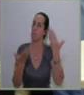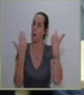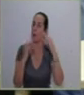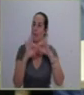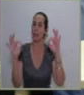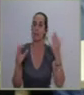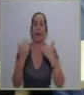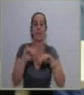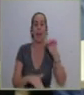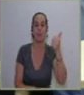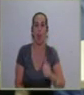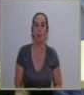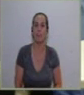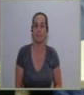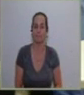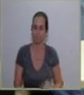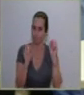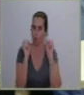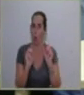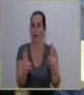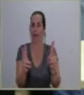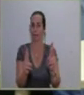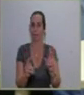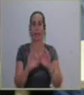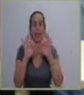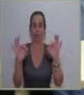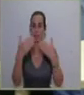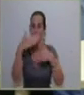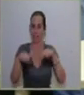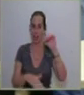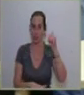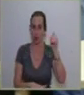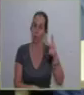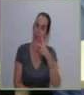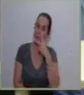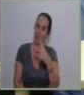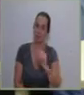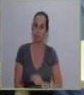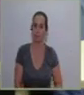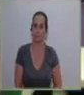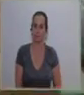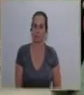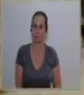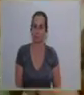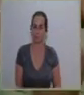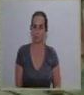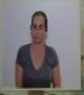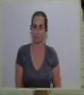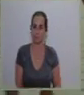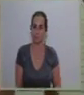מה הקטע הראשון? אוקיי, תתחילו עם הקטע הראשון. בוא נראה את הקטע. נראה אותו, ונדבר. רגע, אבל איפה אנשו? אני